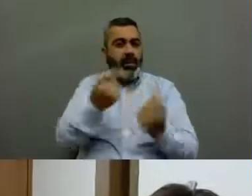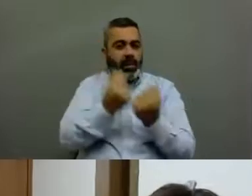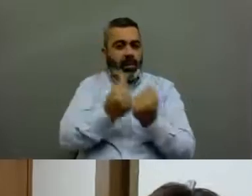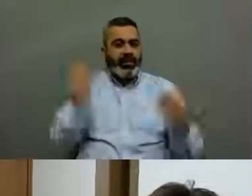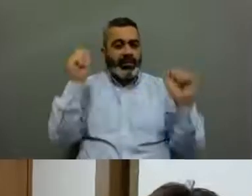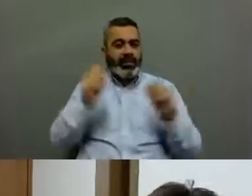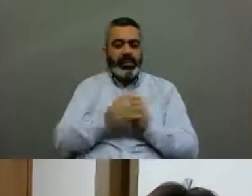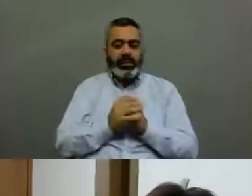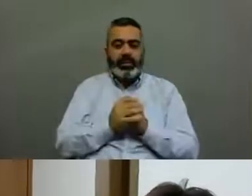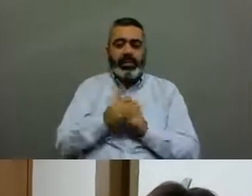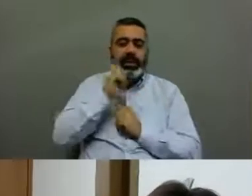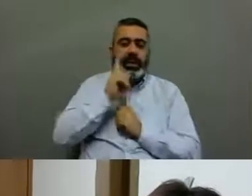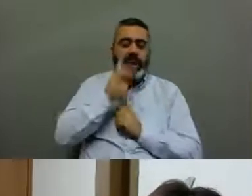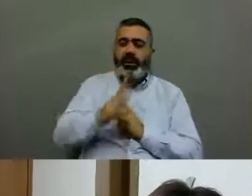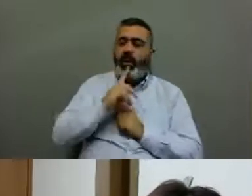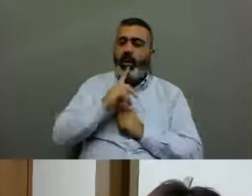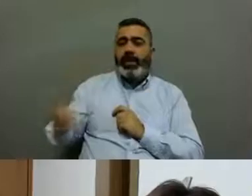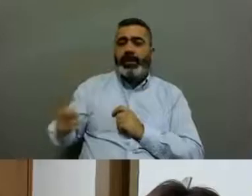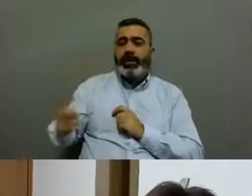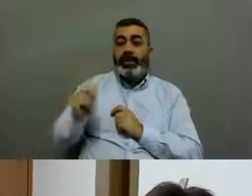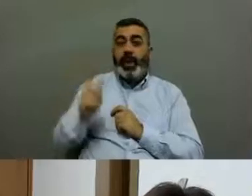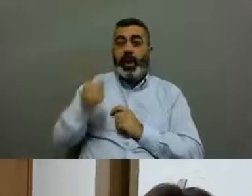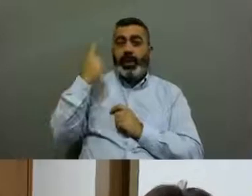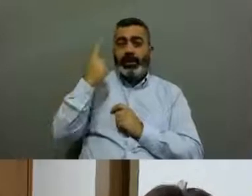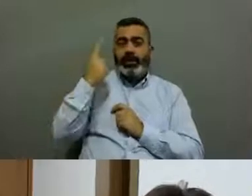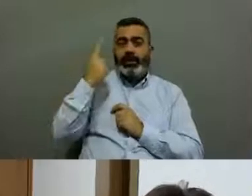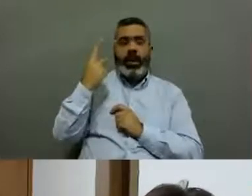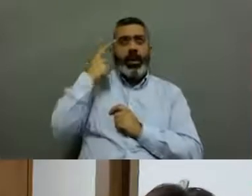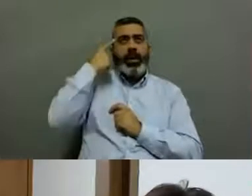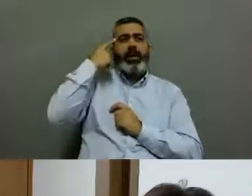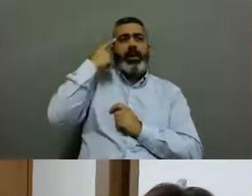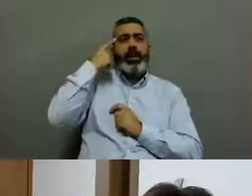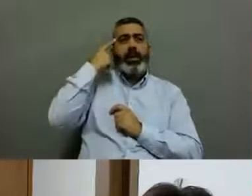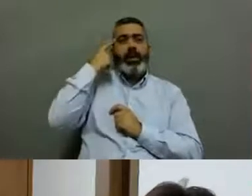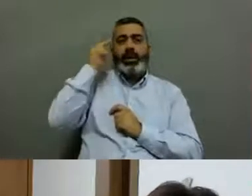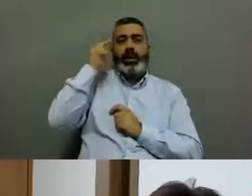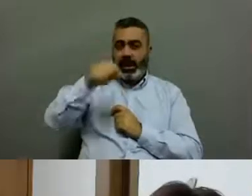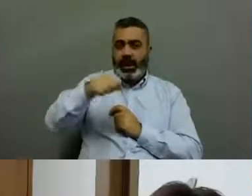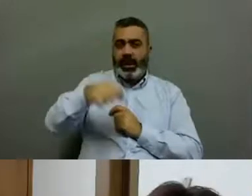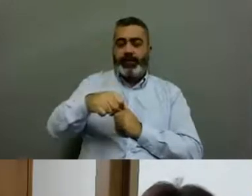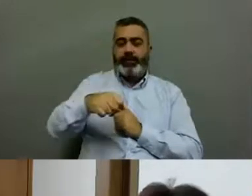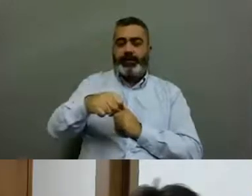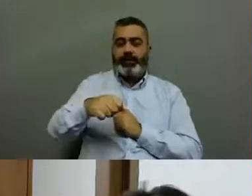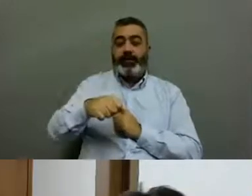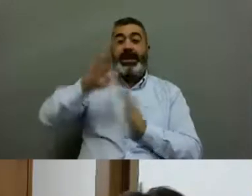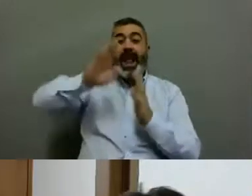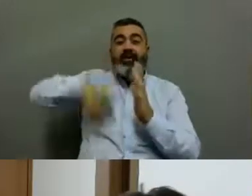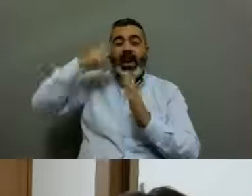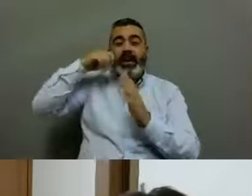αυθόρμητη απάντηση που μου έρχεται είναι πρώτα απ' όλα στην τελευταία ταινία,